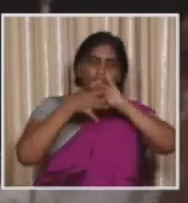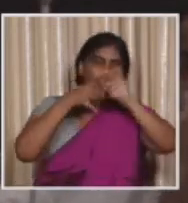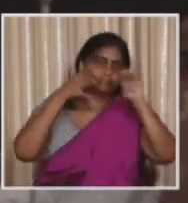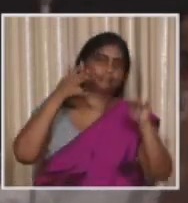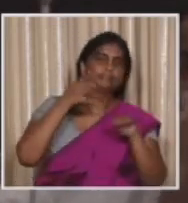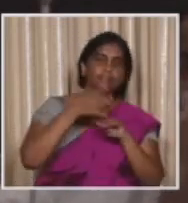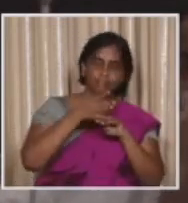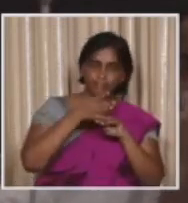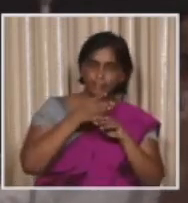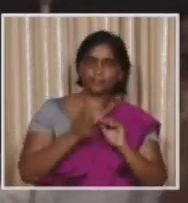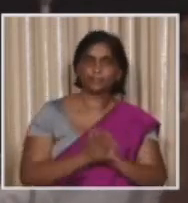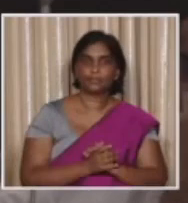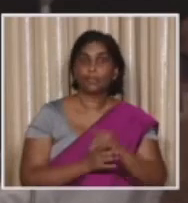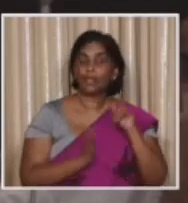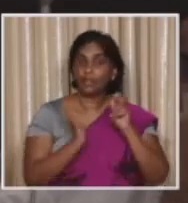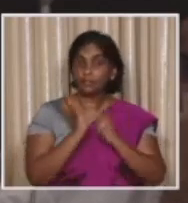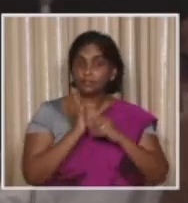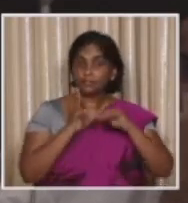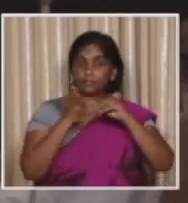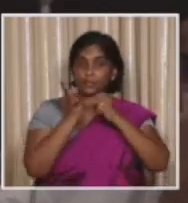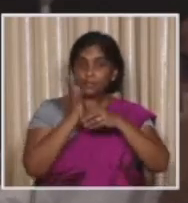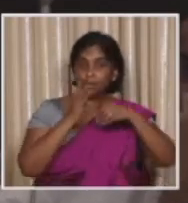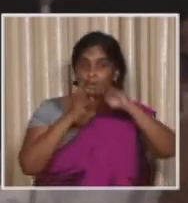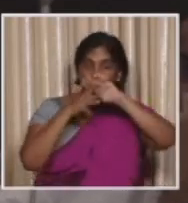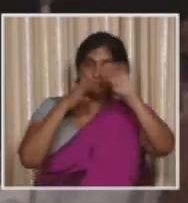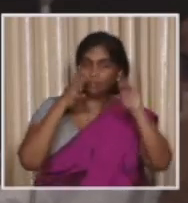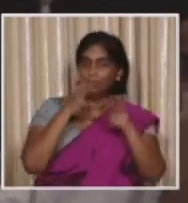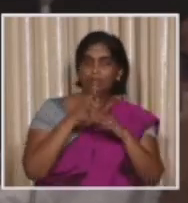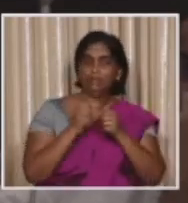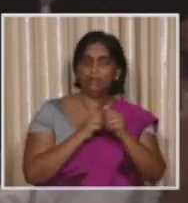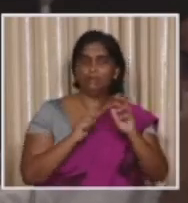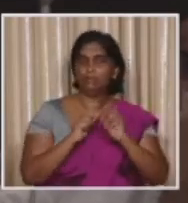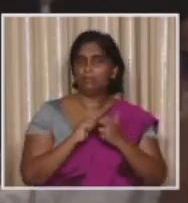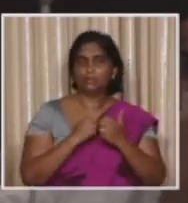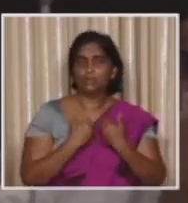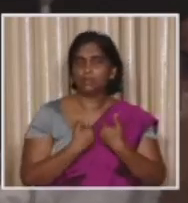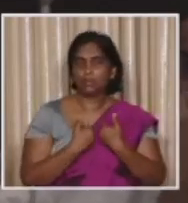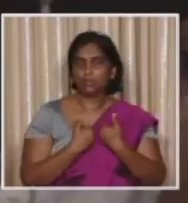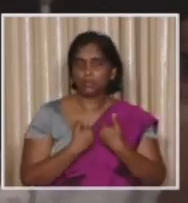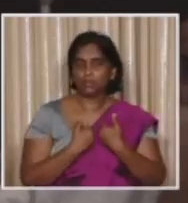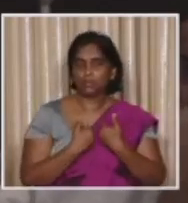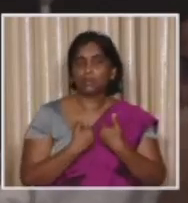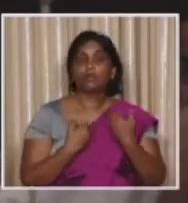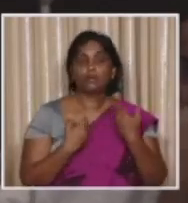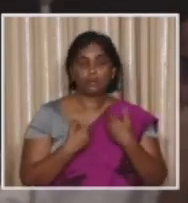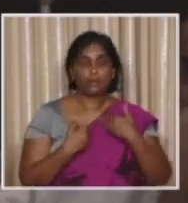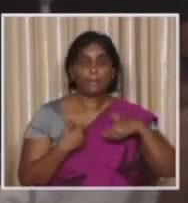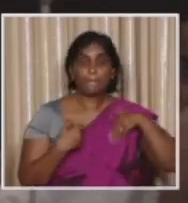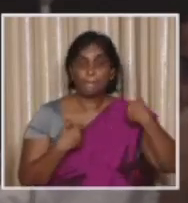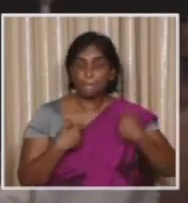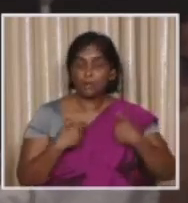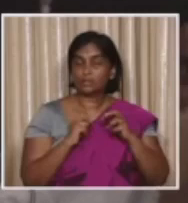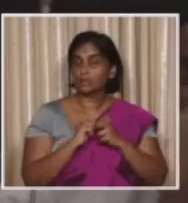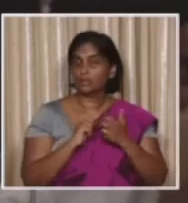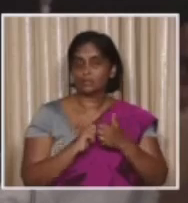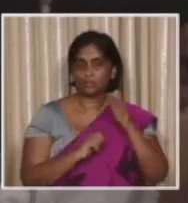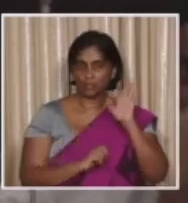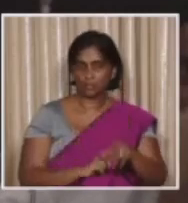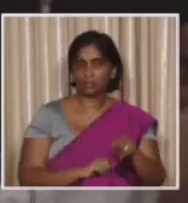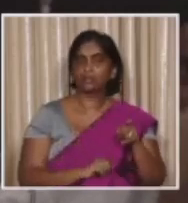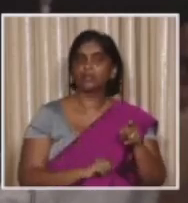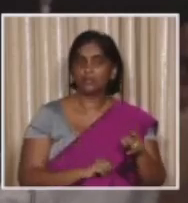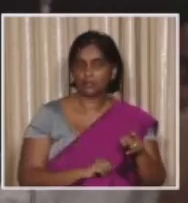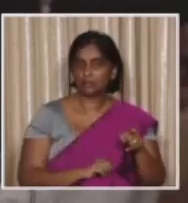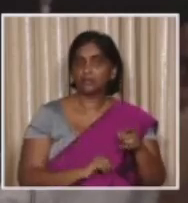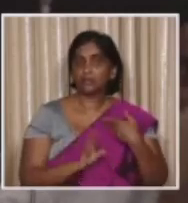දැම්මා. ඒ ණය ශ්‍රේණිගත කිරීම වලින් පහළට දැම්ම අපිට ඇතිවෙච්ච විපාක මොකද්ද? අපිට ප්‍රධාන සිදුවෙච්ච විපාකය තමයි